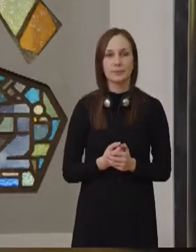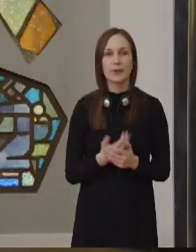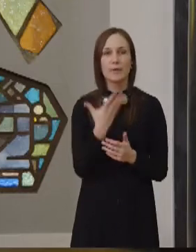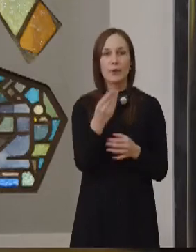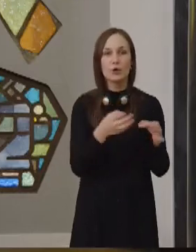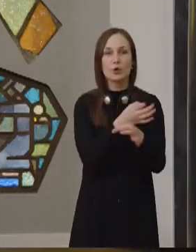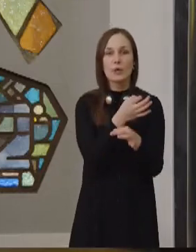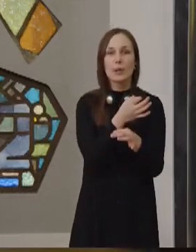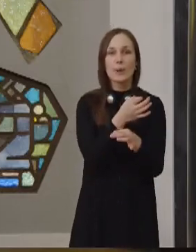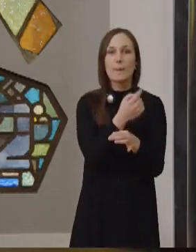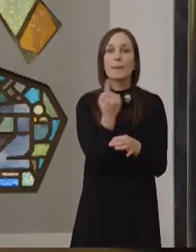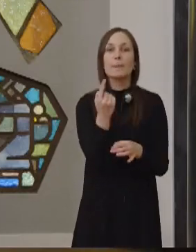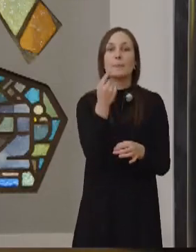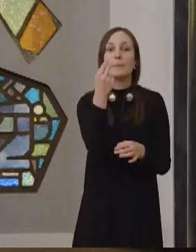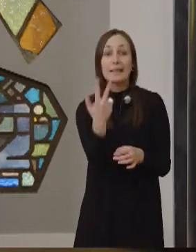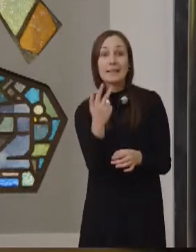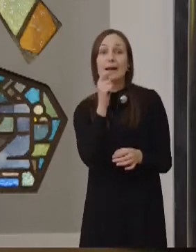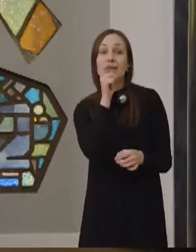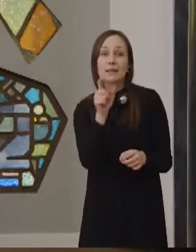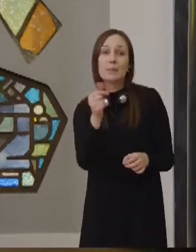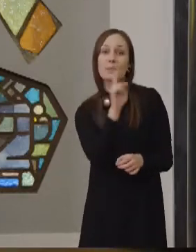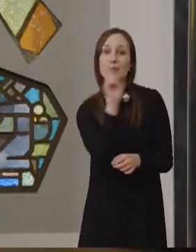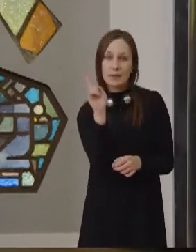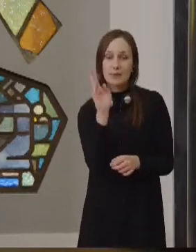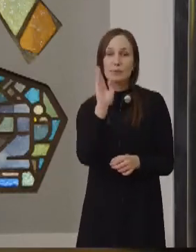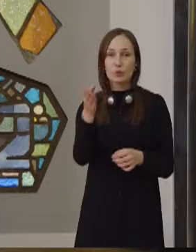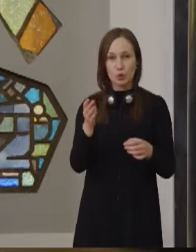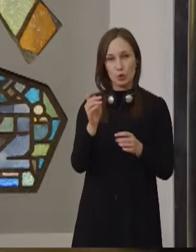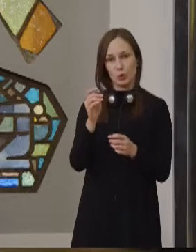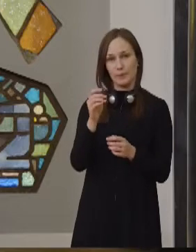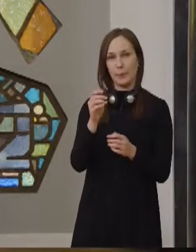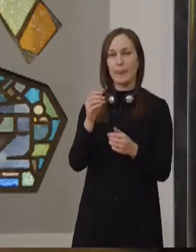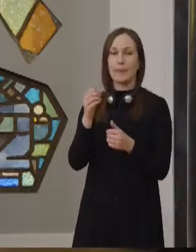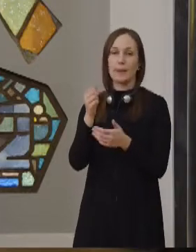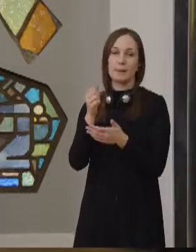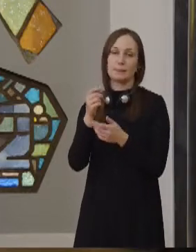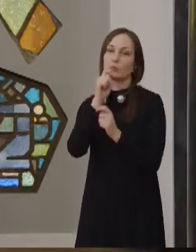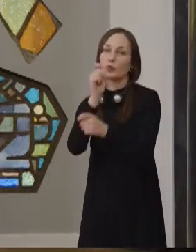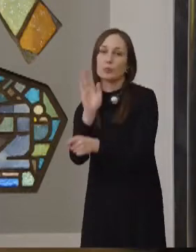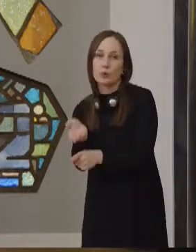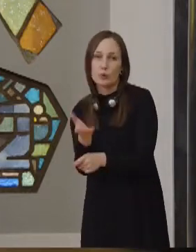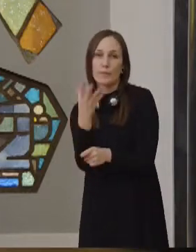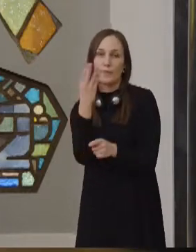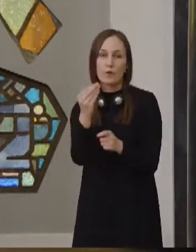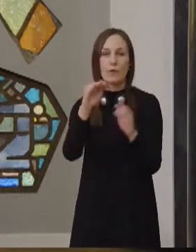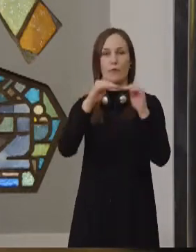organizatoriai ir pirmiems trims, kurie teisingai atsakys, bus skirti organizatorių prizai, suvenyrai su forumo